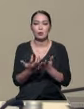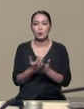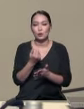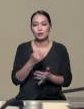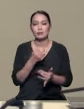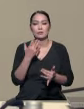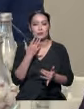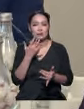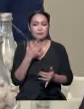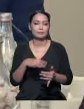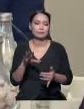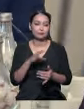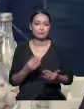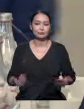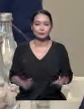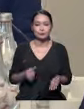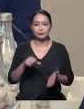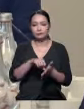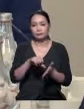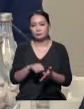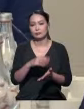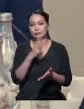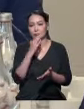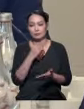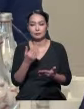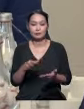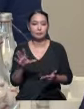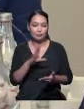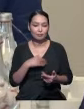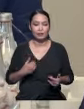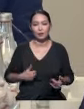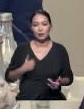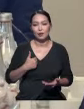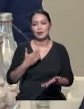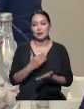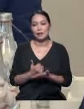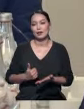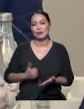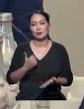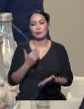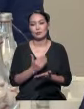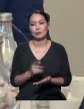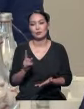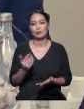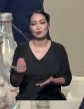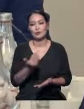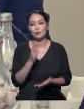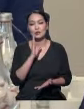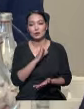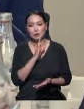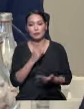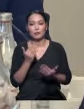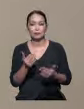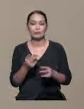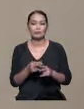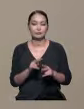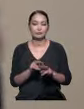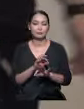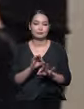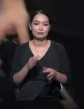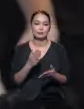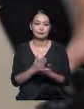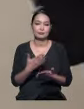всех сферах жизни. У нас есть кем гордиться и есть чем гордиться тем свершениями, которые женщины в нашем регионе сделали. В